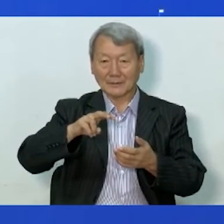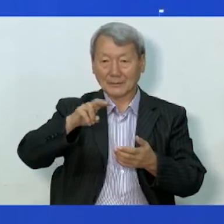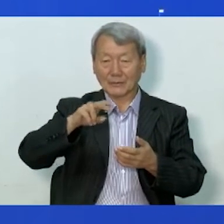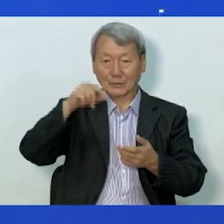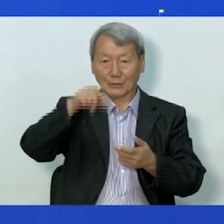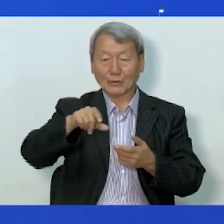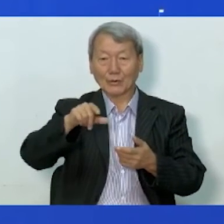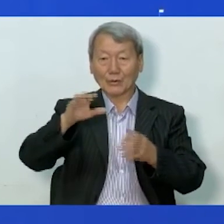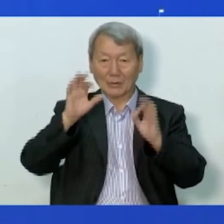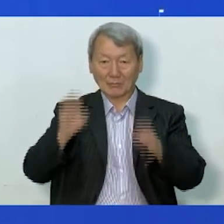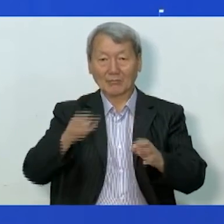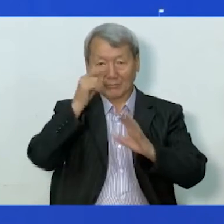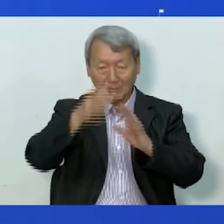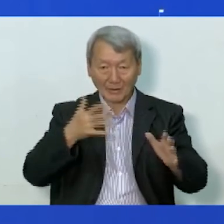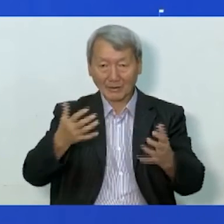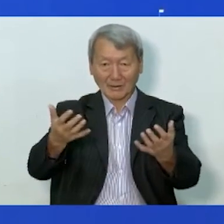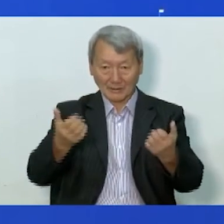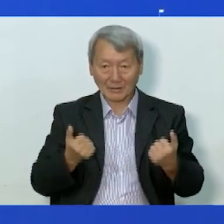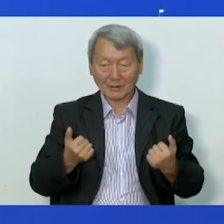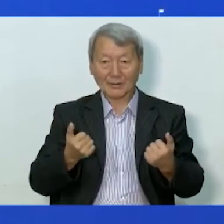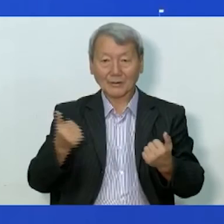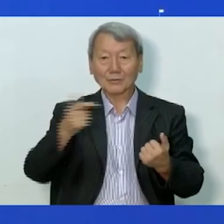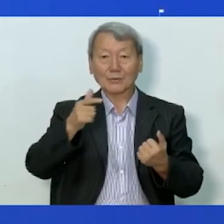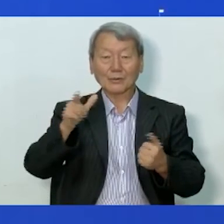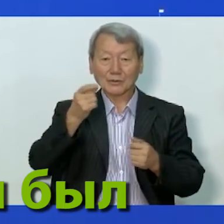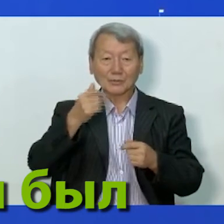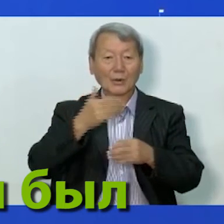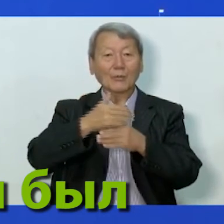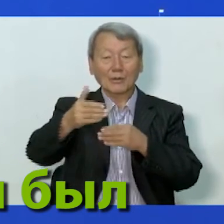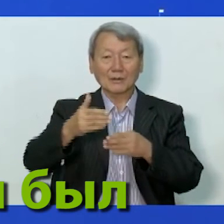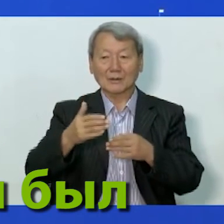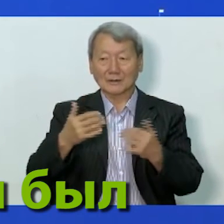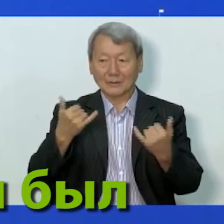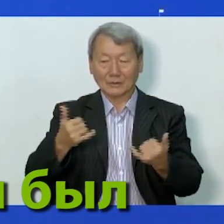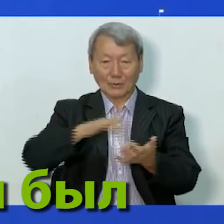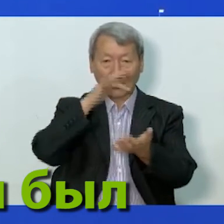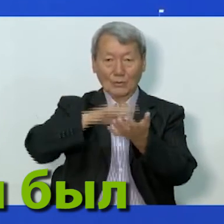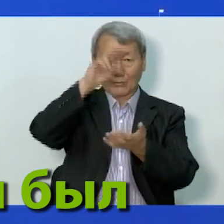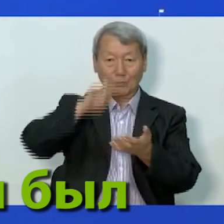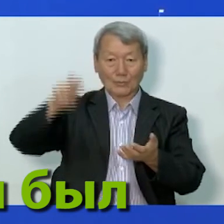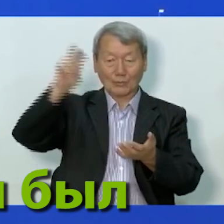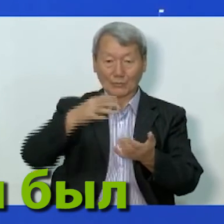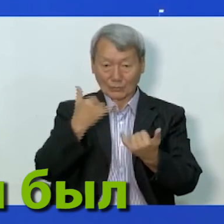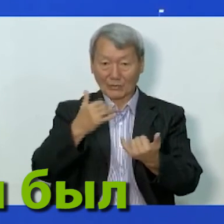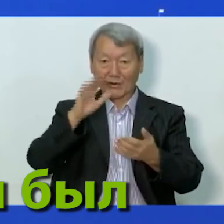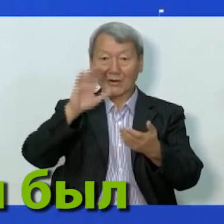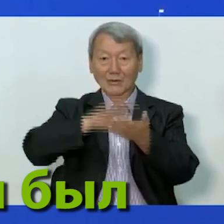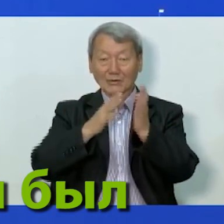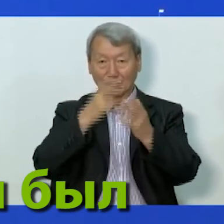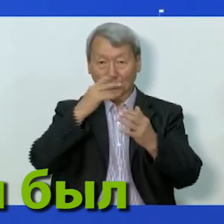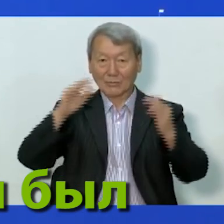кызматкерлери туура түшүнүү менен кабыл алып турсаңыздар, кээ бир кечигүү болуп аткан болсо, мына шаардагы бүгүнкү күндөгү акыбалга байланыштуу